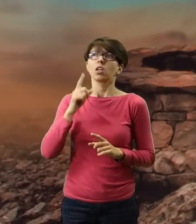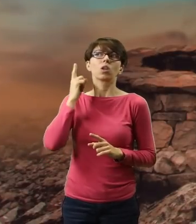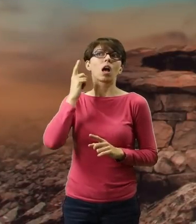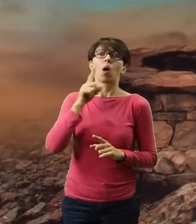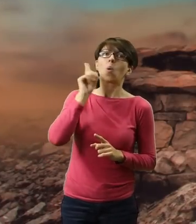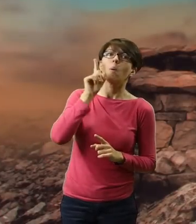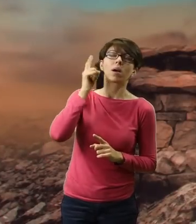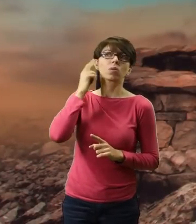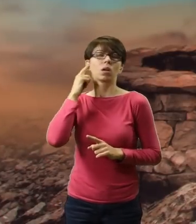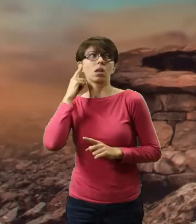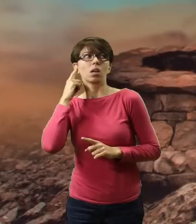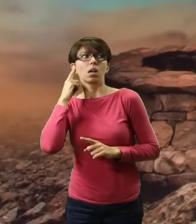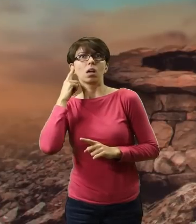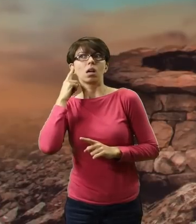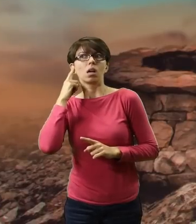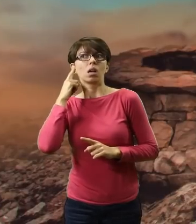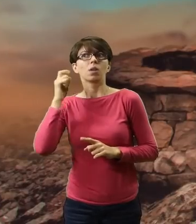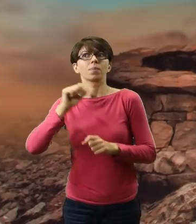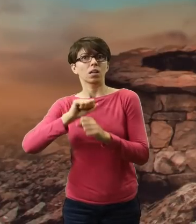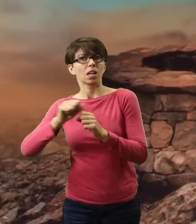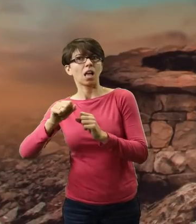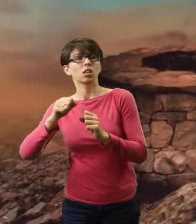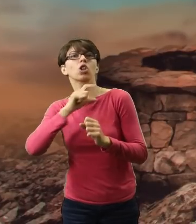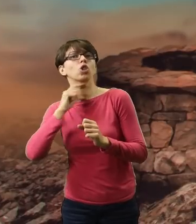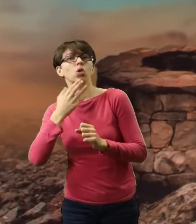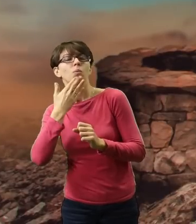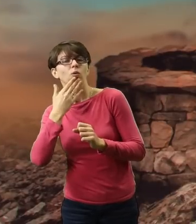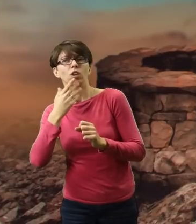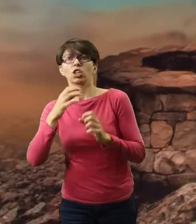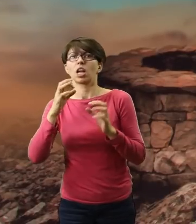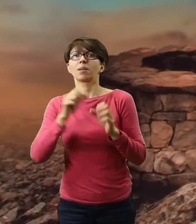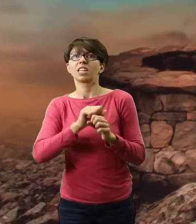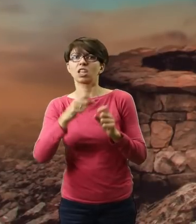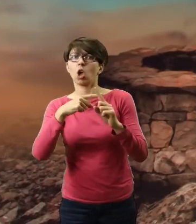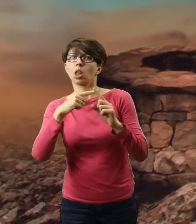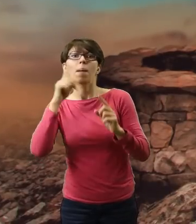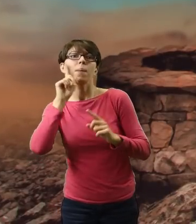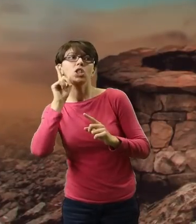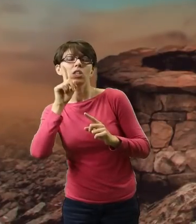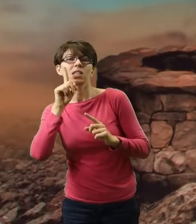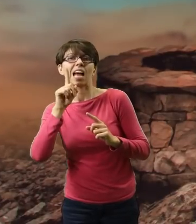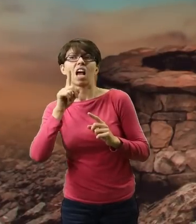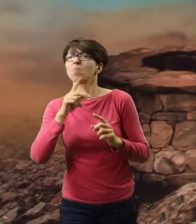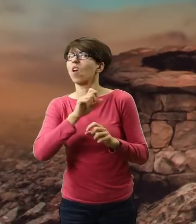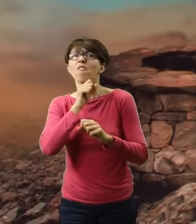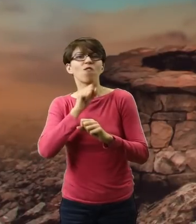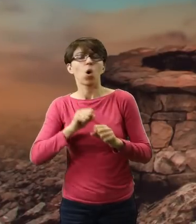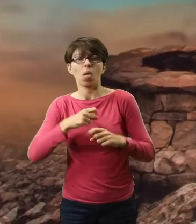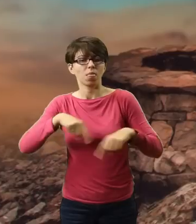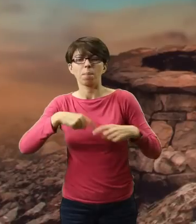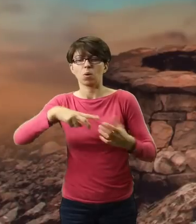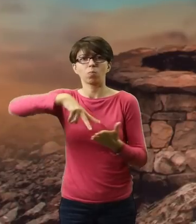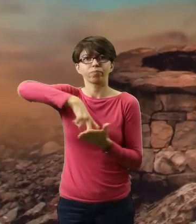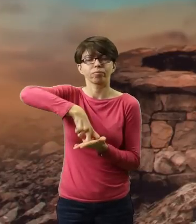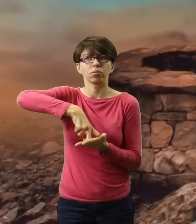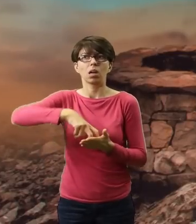zgina nóg w kolanach i i dzisiaj Bóg uzdrawia mu te kolana a znakiem tego będzie